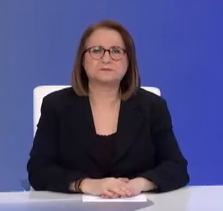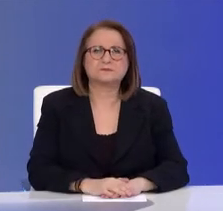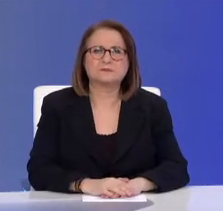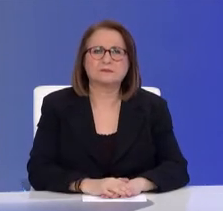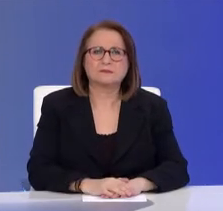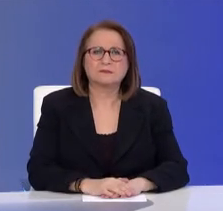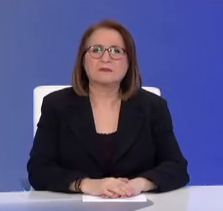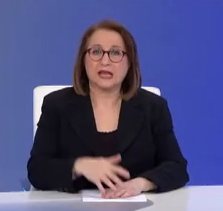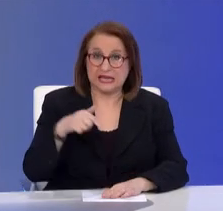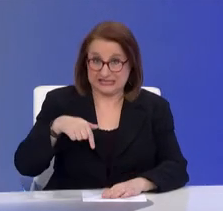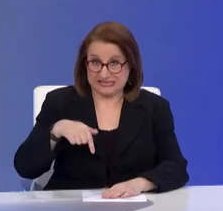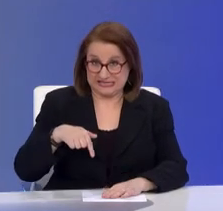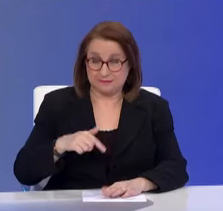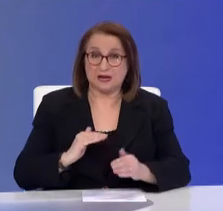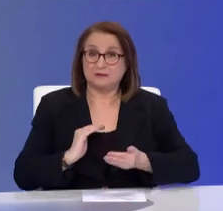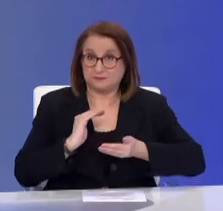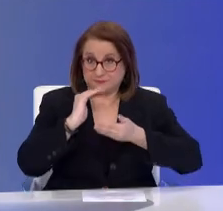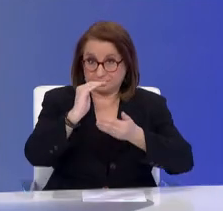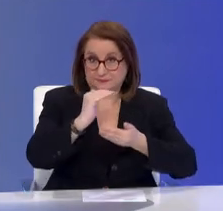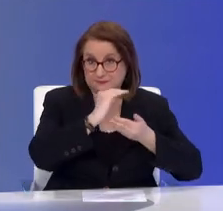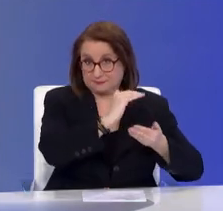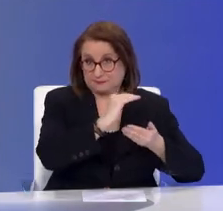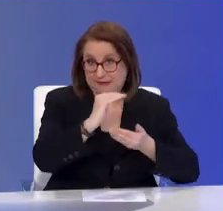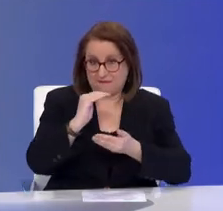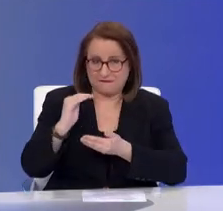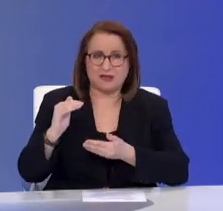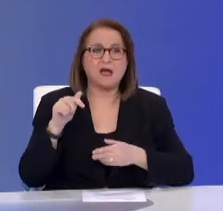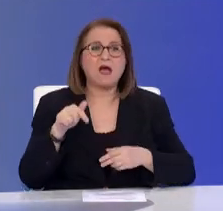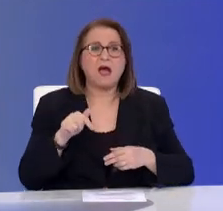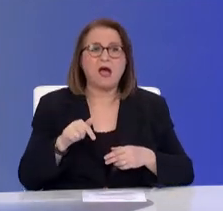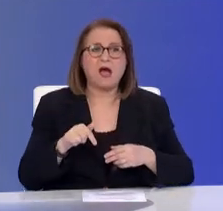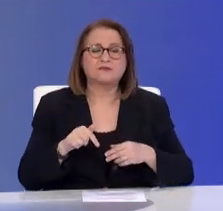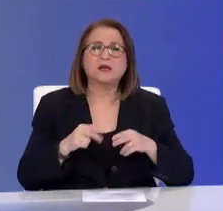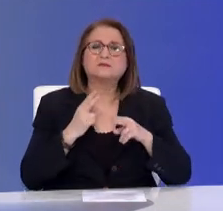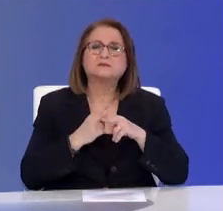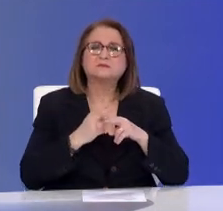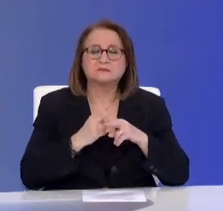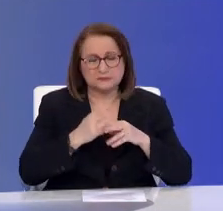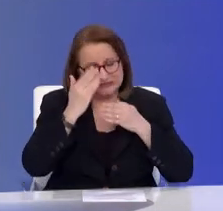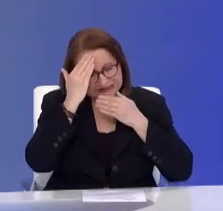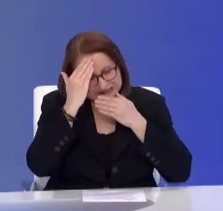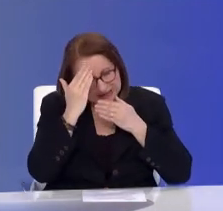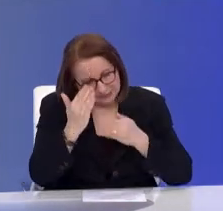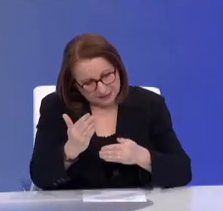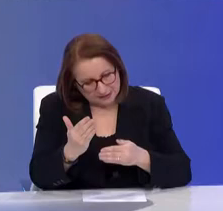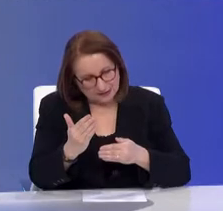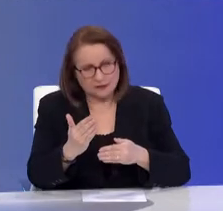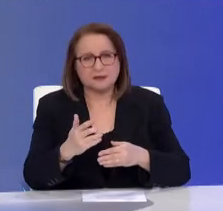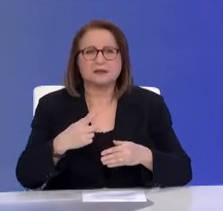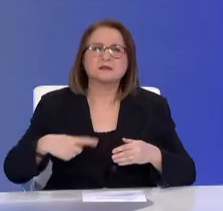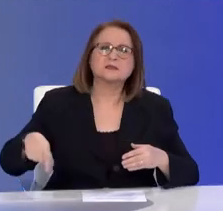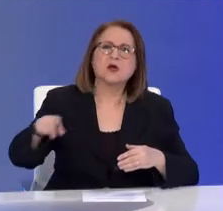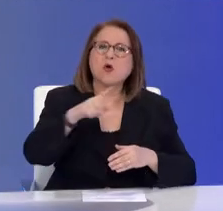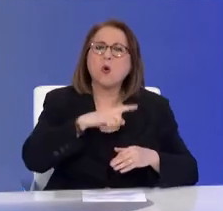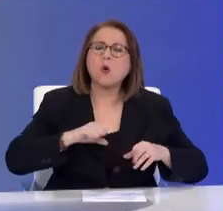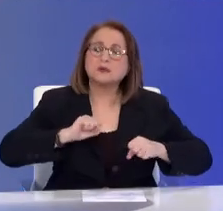η απονομή των βραβείων αποτελεί ένα φόρο τιμής στις αγόγγιστες